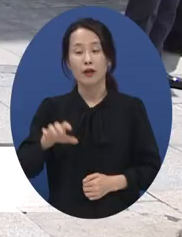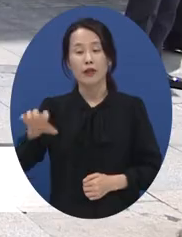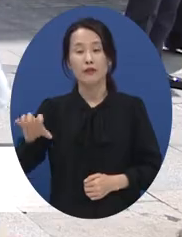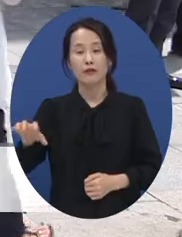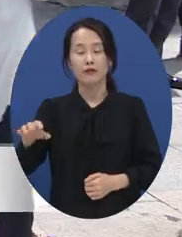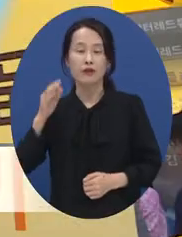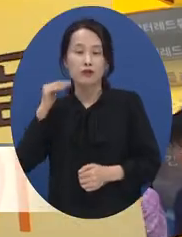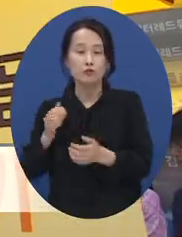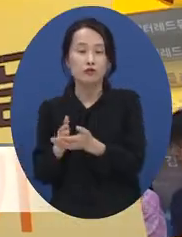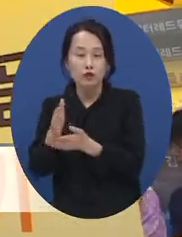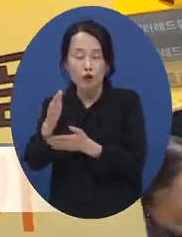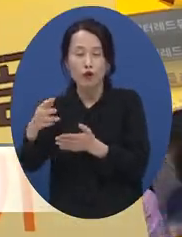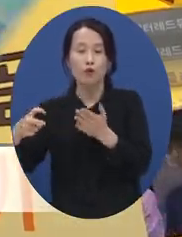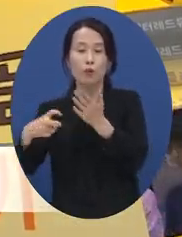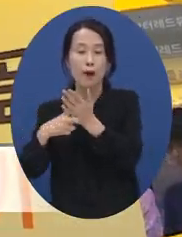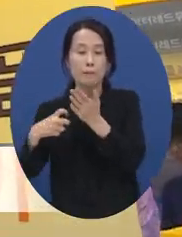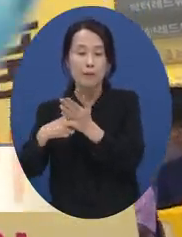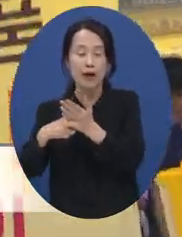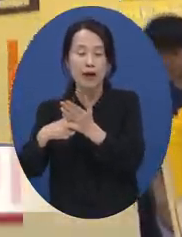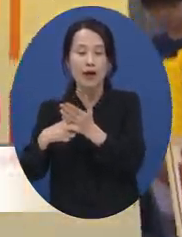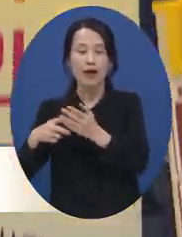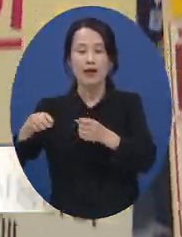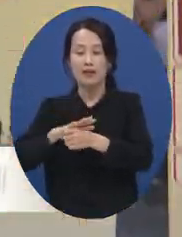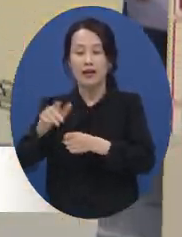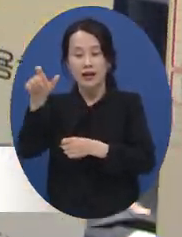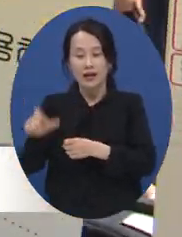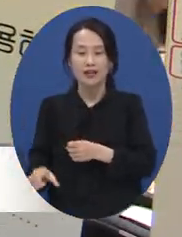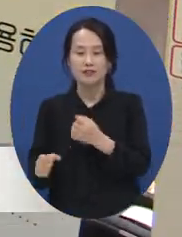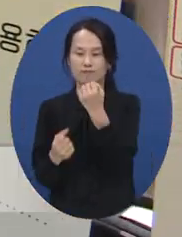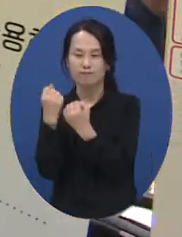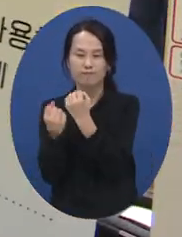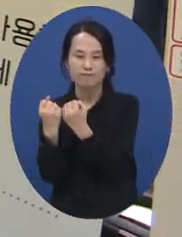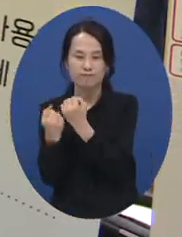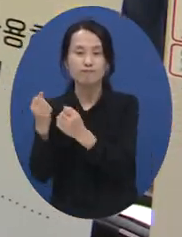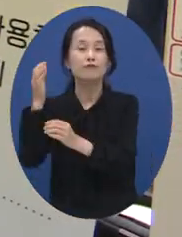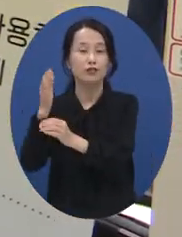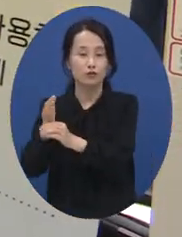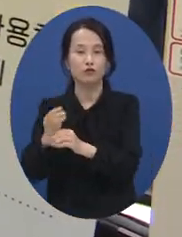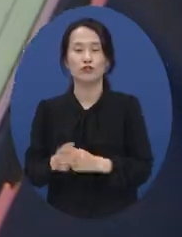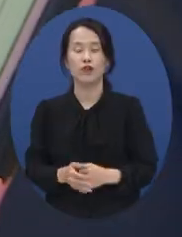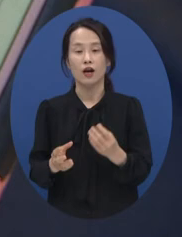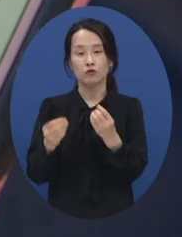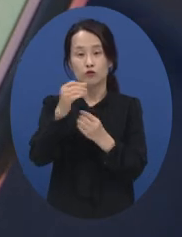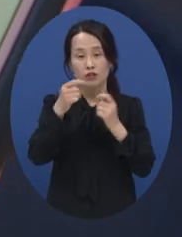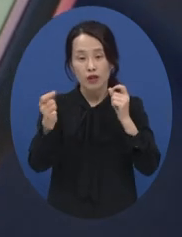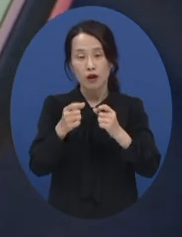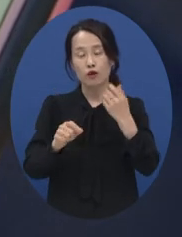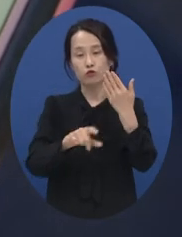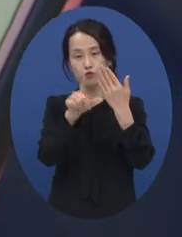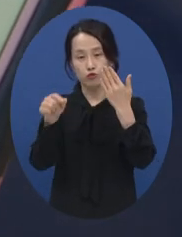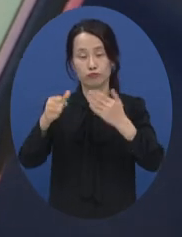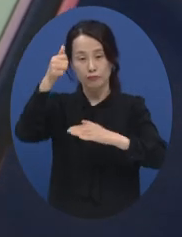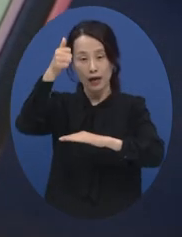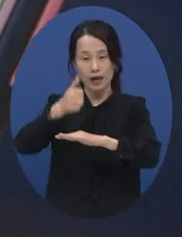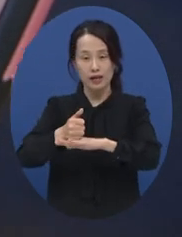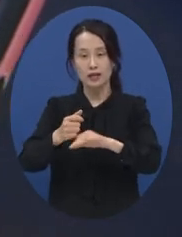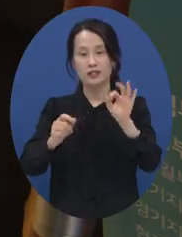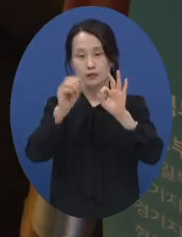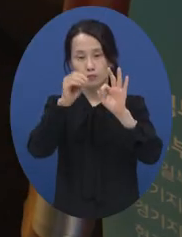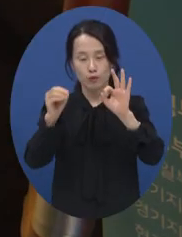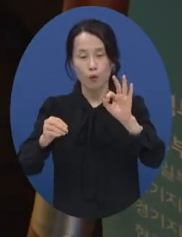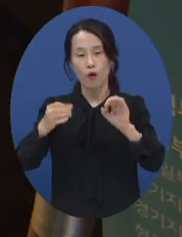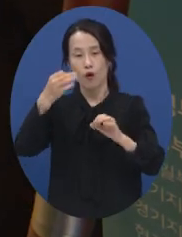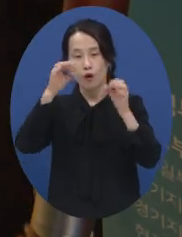한쪽엔 의정부 전용 지역화폐인 의정부 사랑카드 유치가 한창입니다. 추석을 앞두고 다음 달 9월 말까지